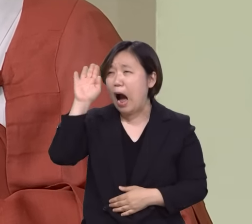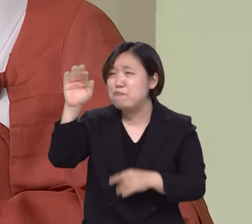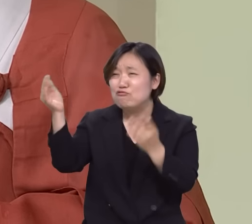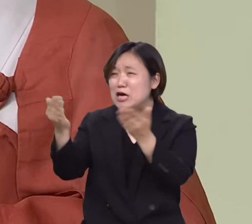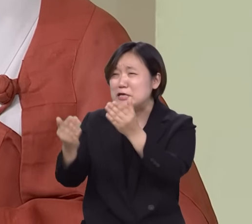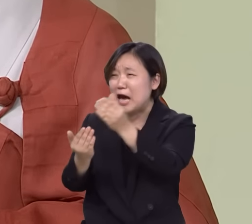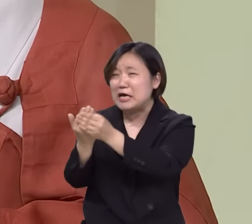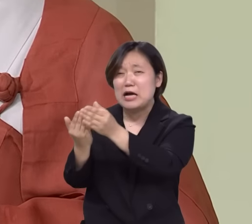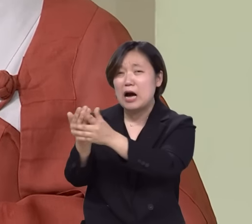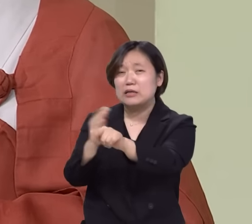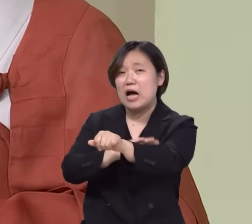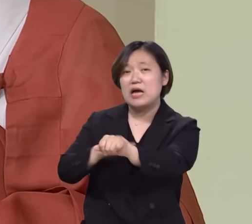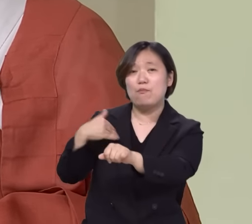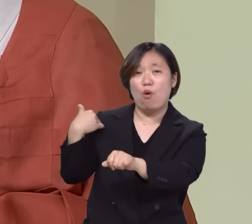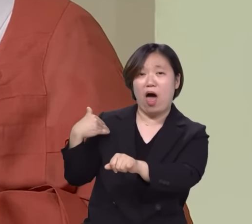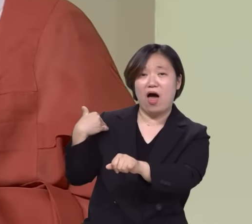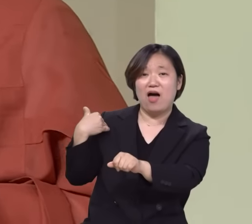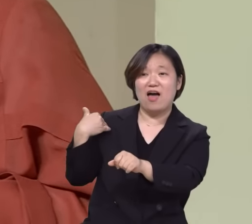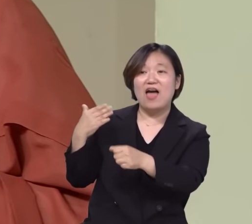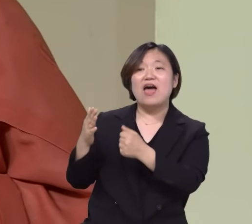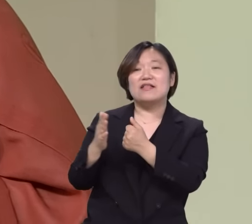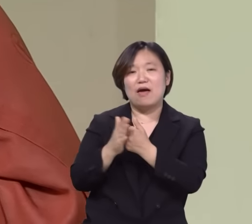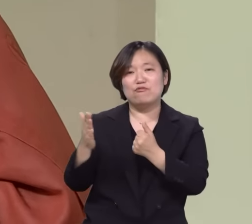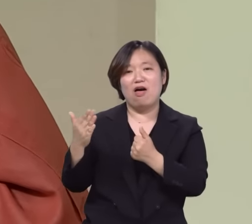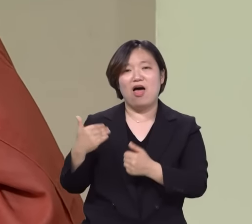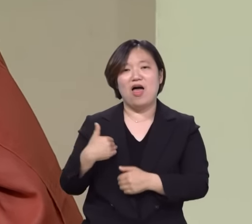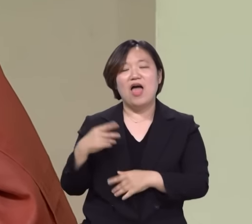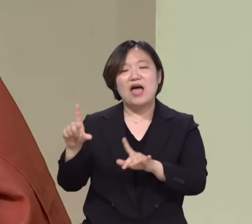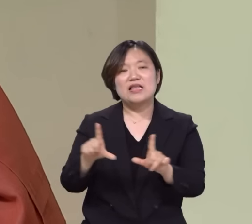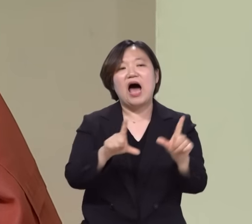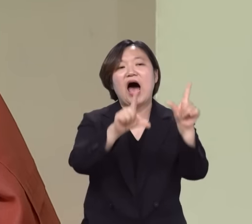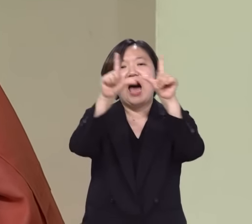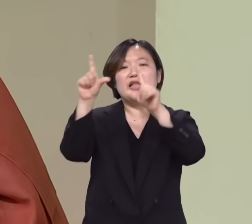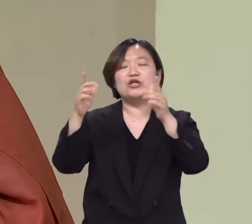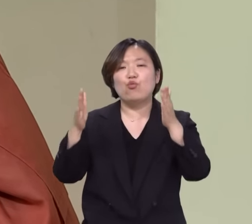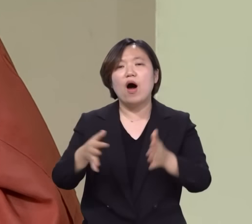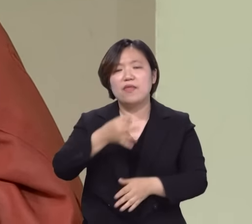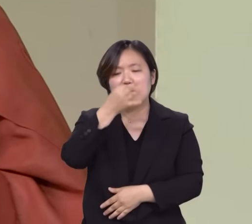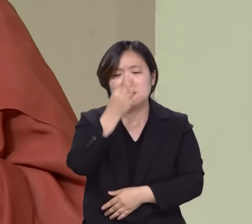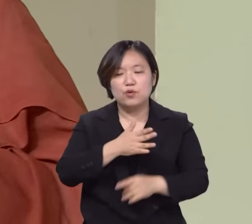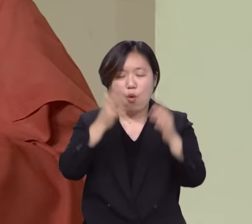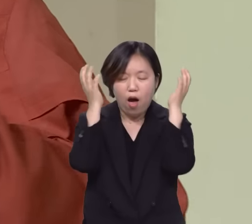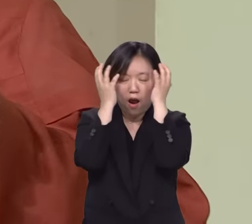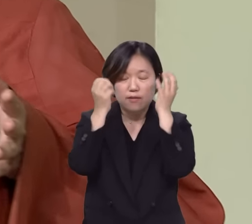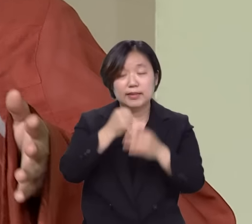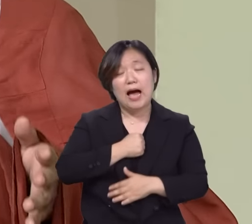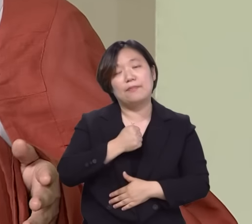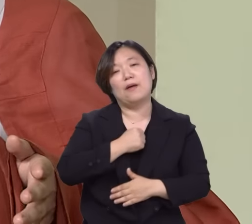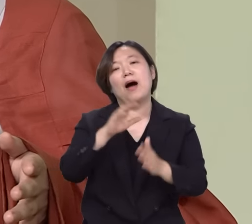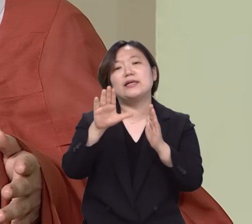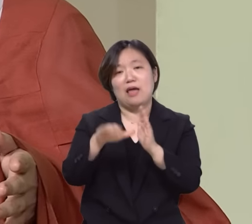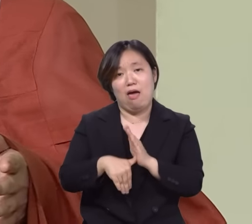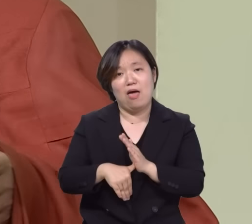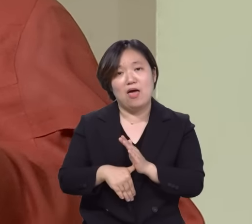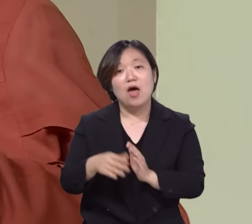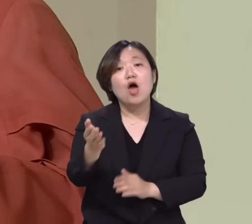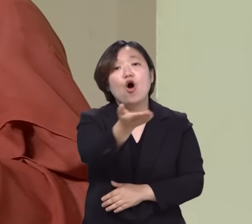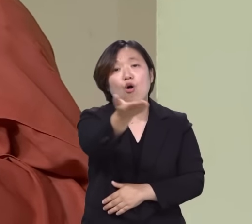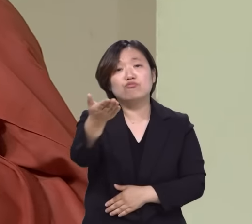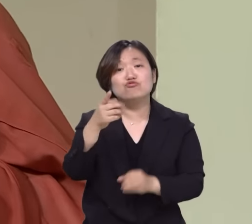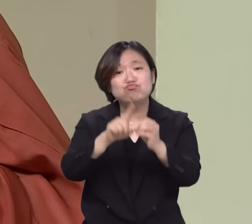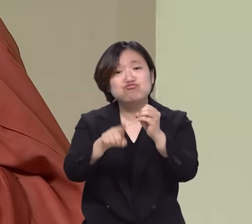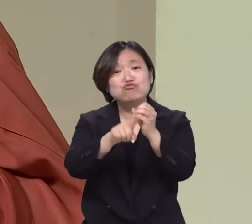수 없는 길을 걸어나가면서 힘들고 괴롭고 답답할 때 마땅히 불자라면